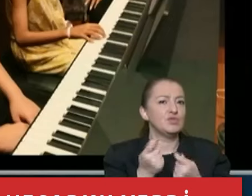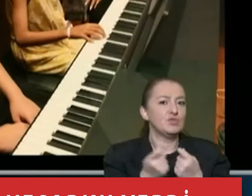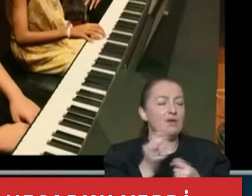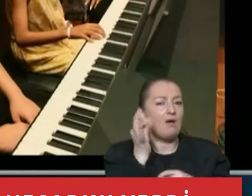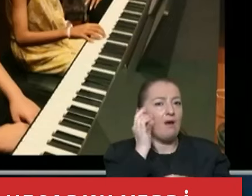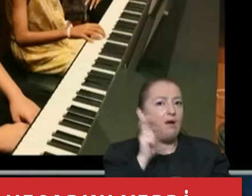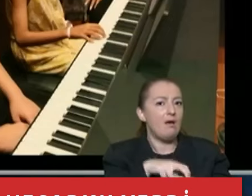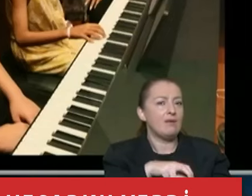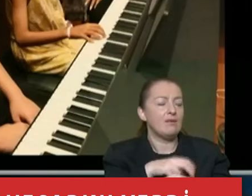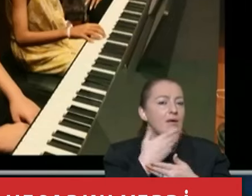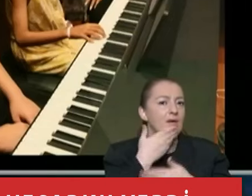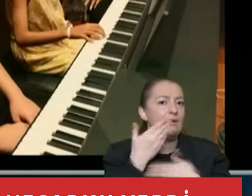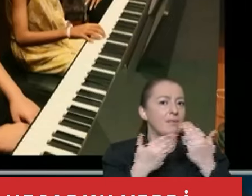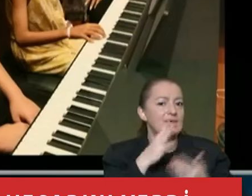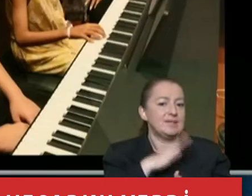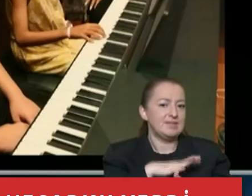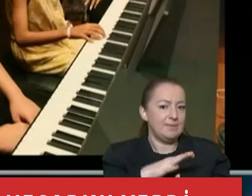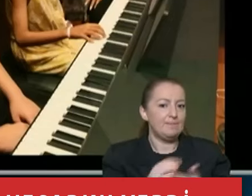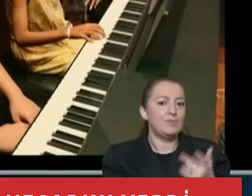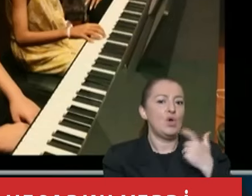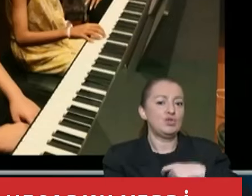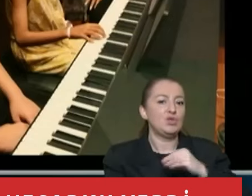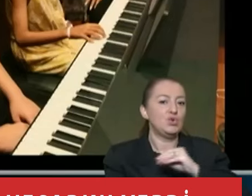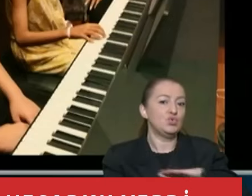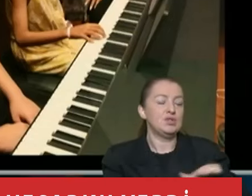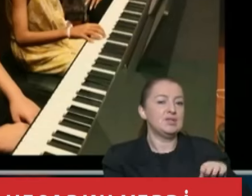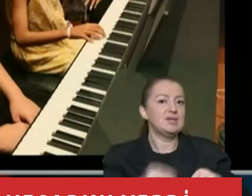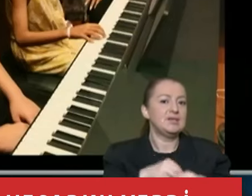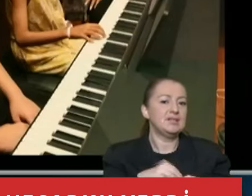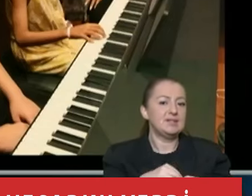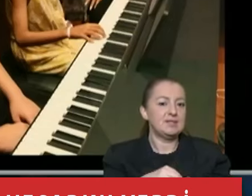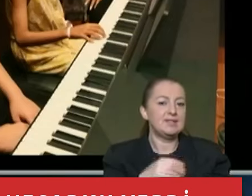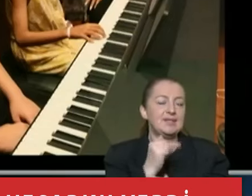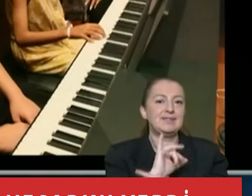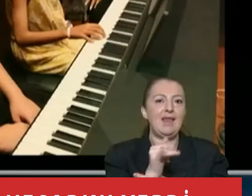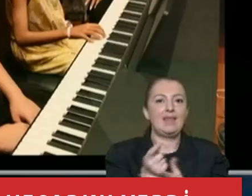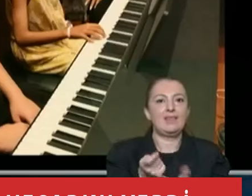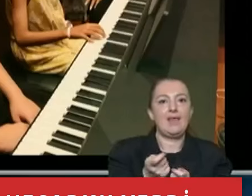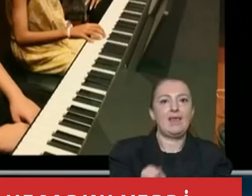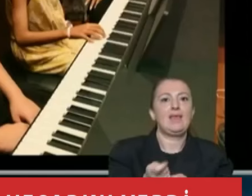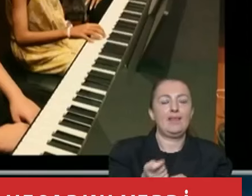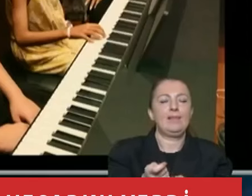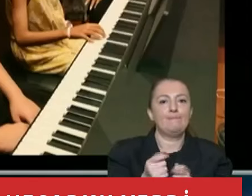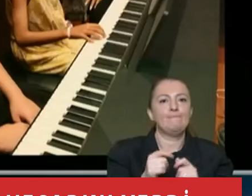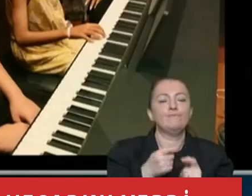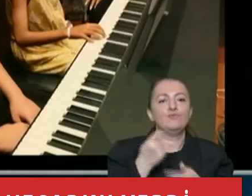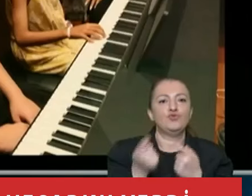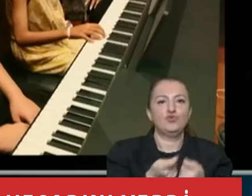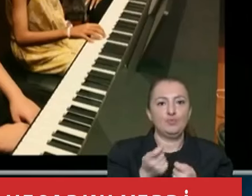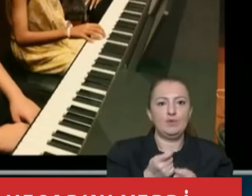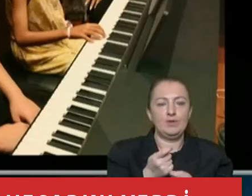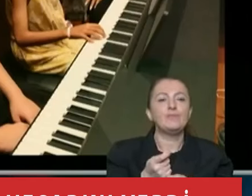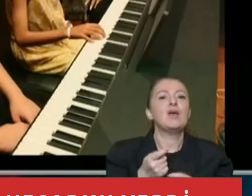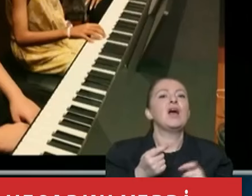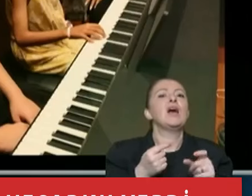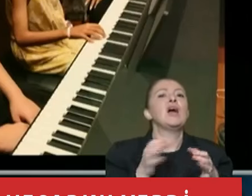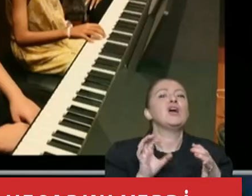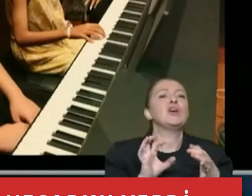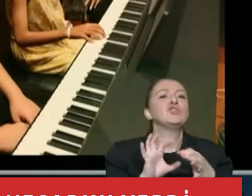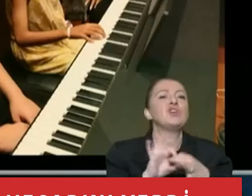hatırlatmak isterim özellikle çocuklara yönelik sanat eğitimi çalışmalarına ağırlık verdik Çengelköy çocuk Sanat